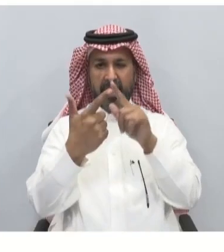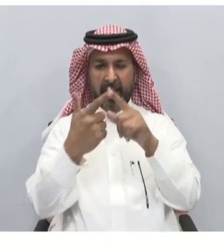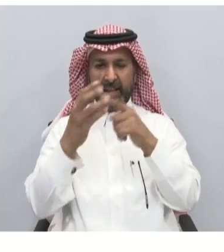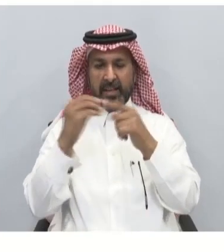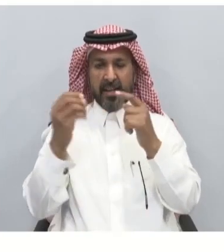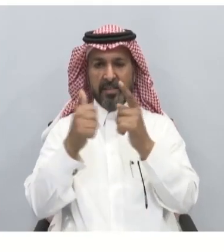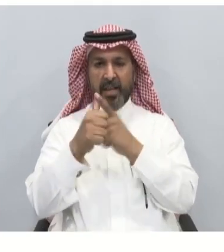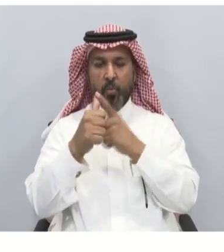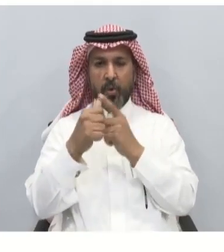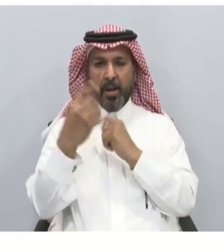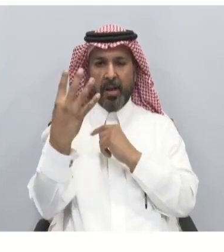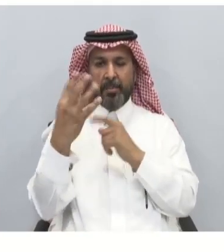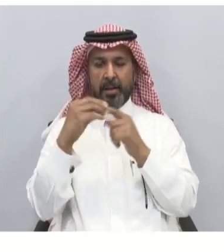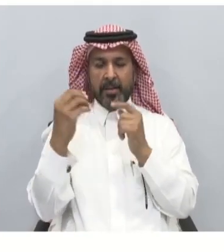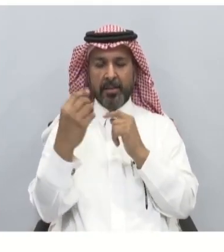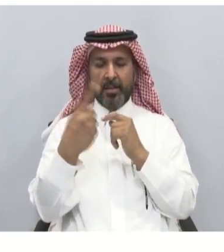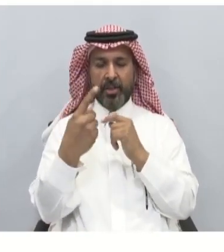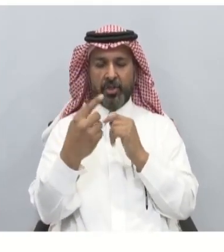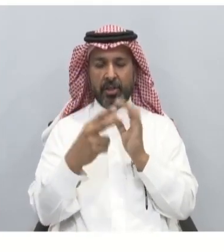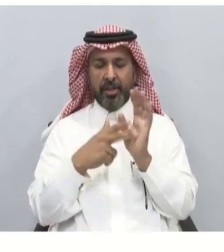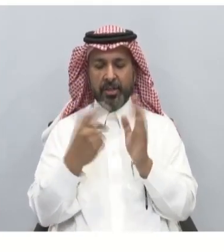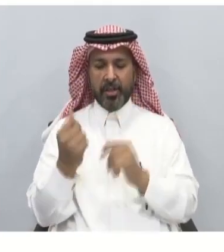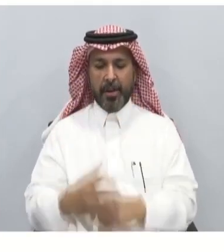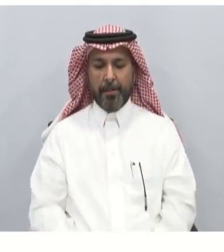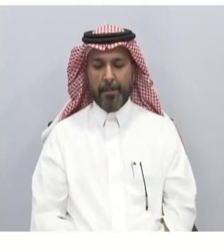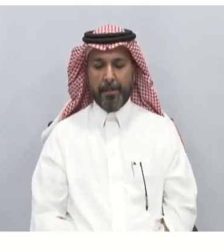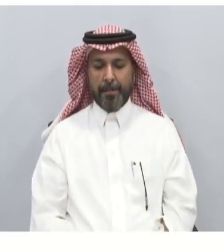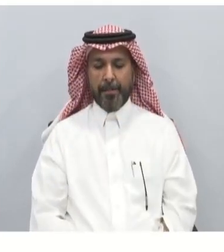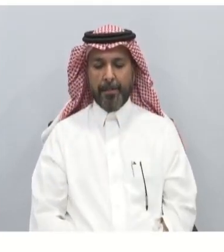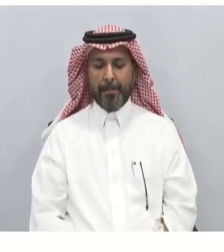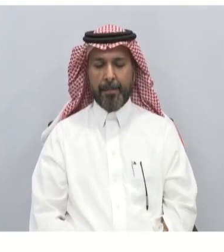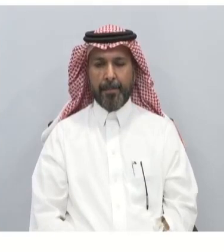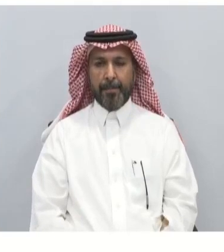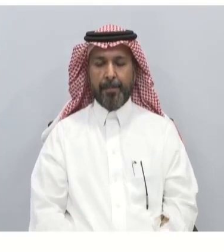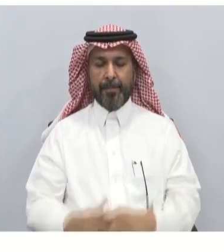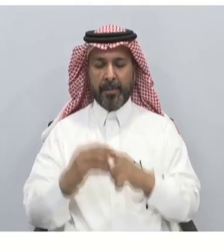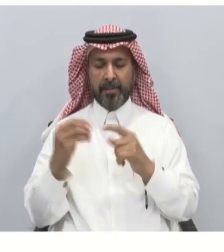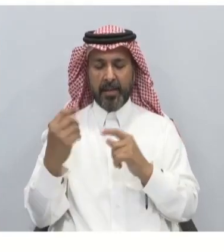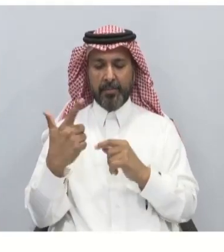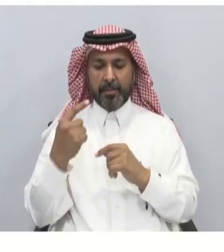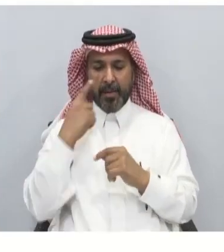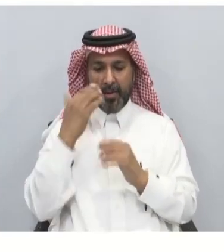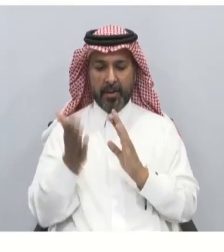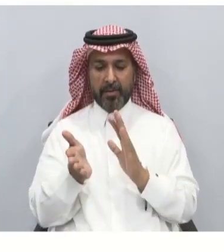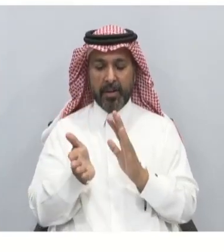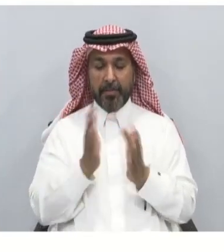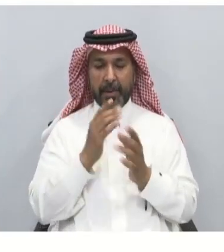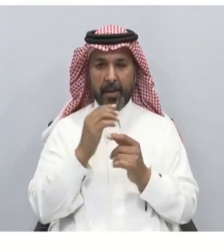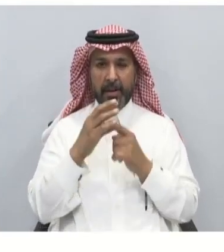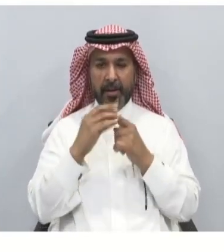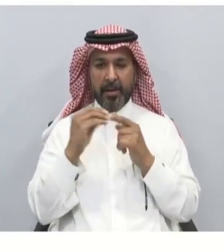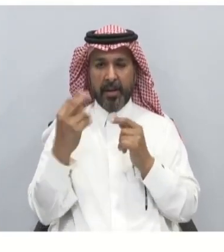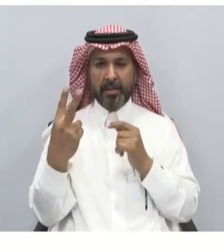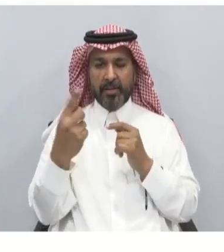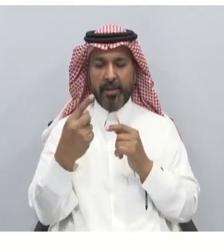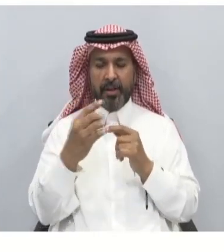أطرح منه الأول، كم راح يعطيني؟ 4 ناقص 11 راح يعطينا الناتج سالب 7. طيب أخذ الحد